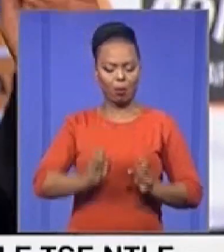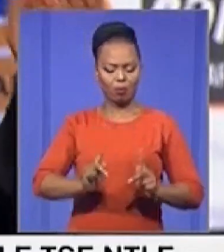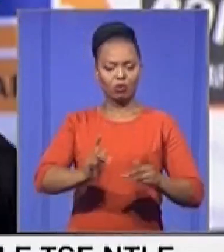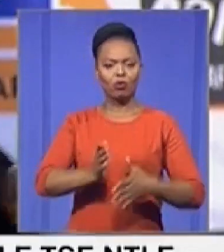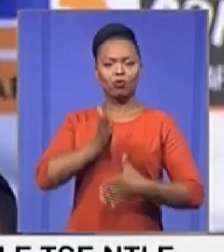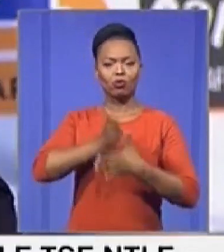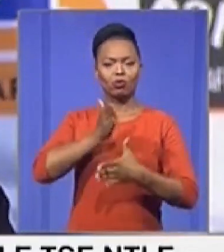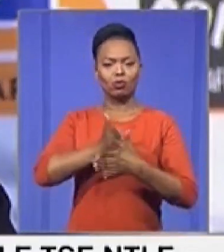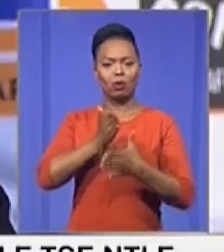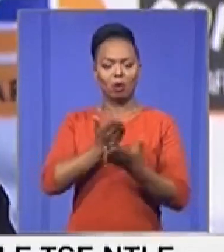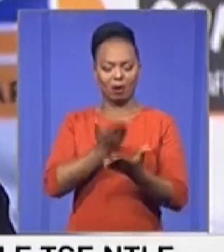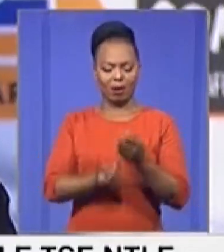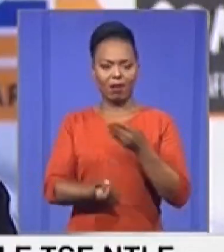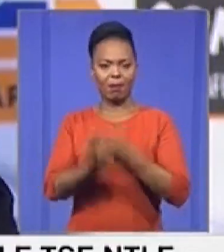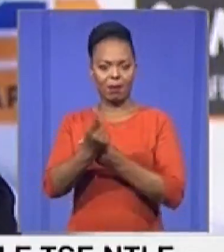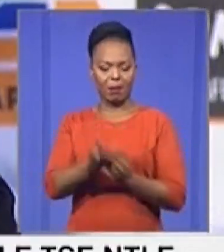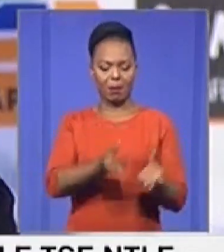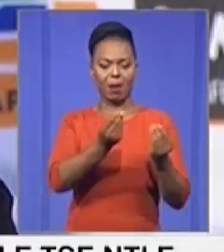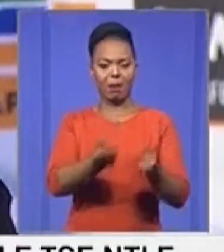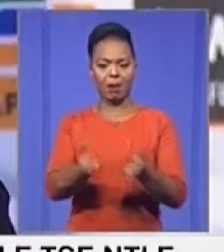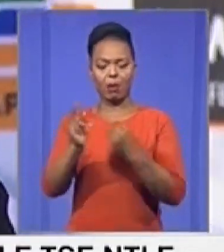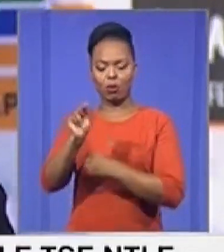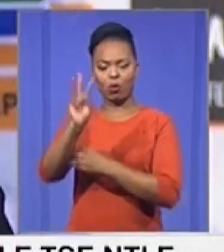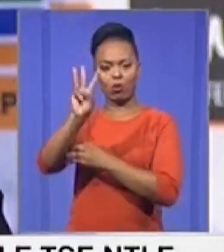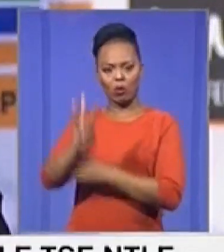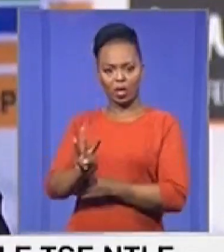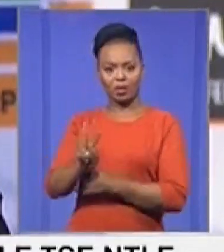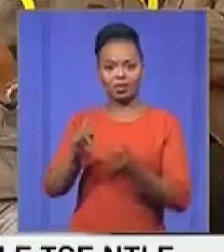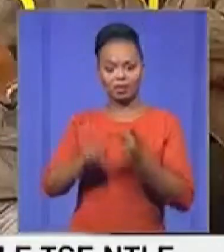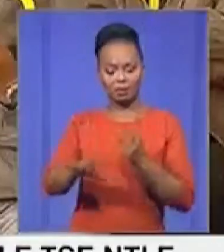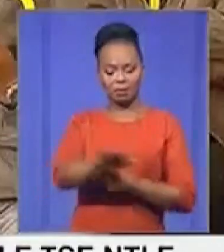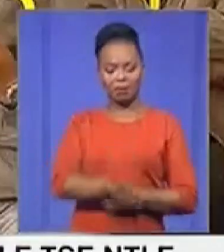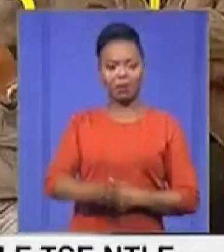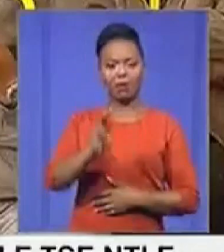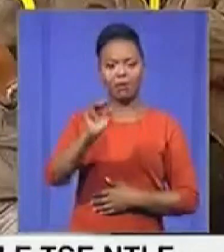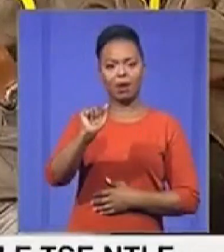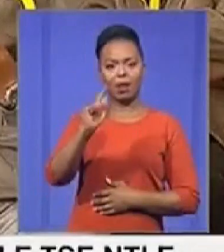mesebetsi gona mo Northwest le gona mo matlosane.